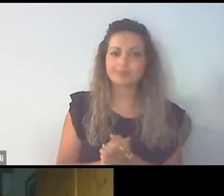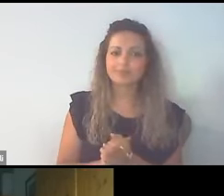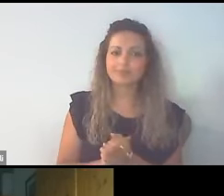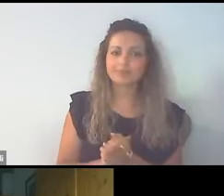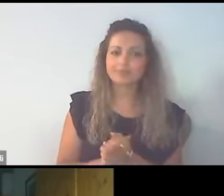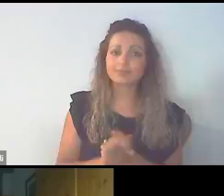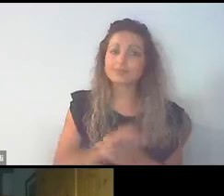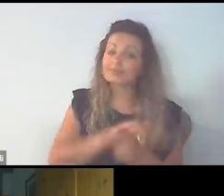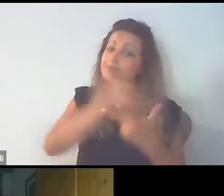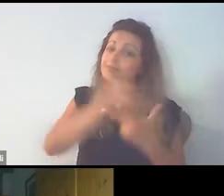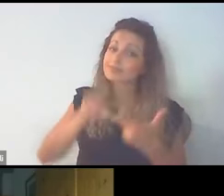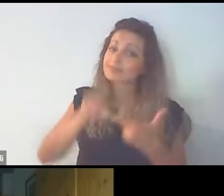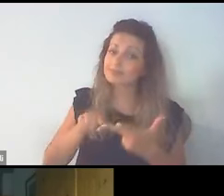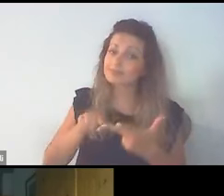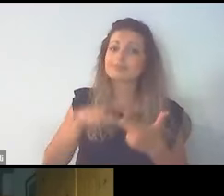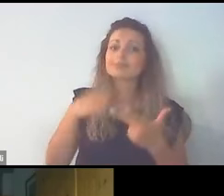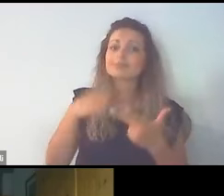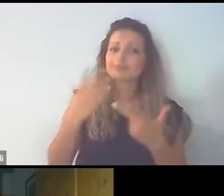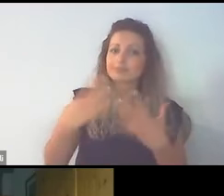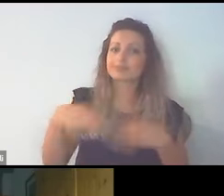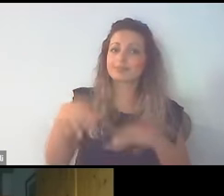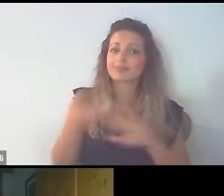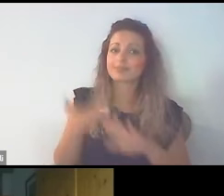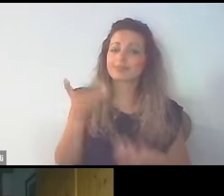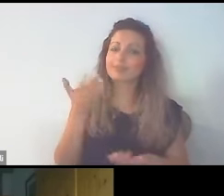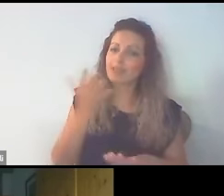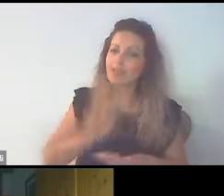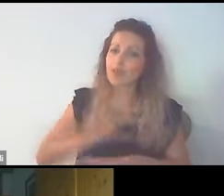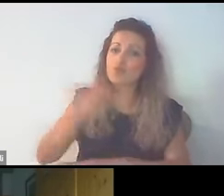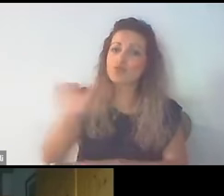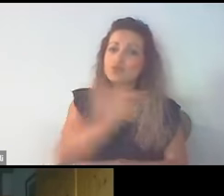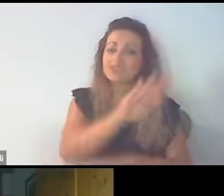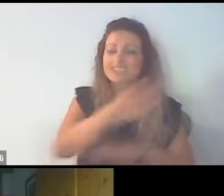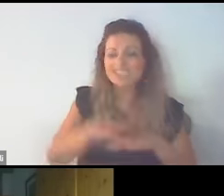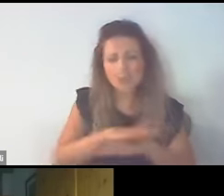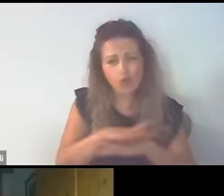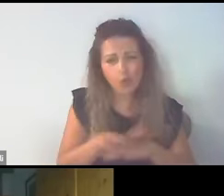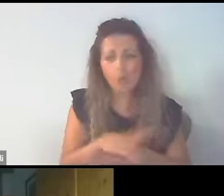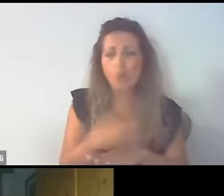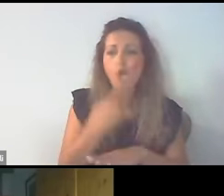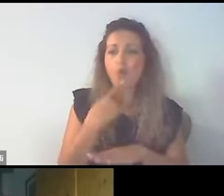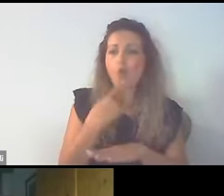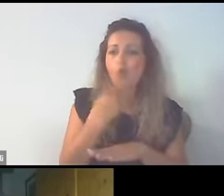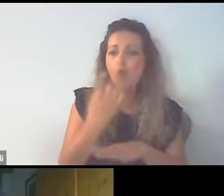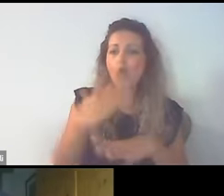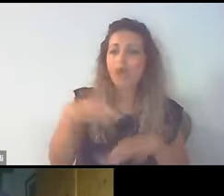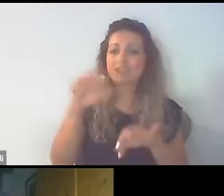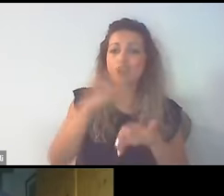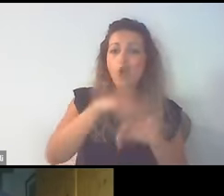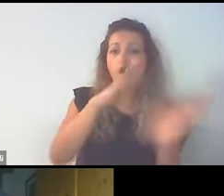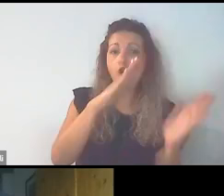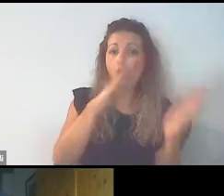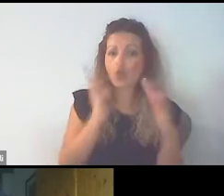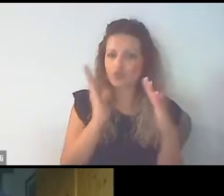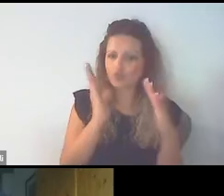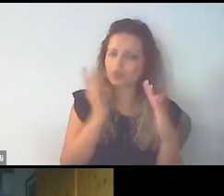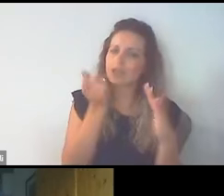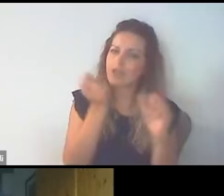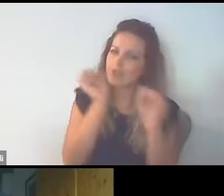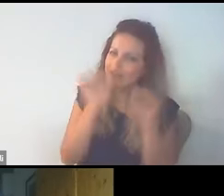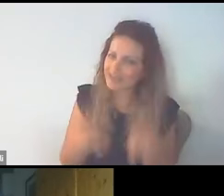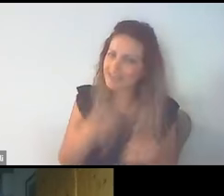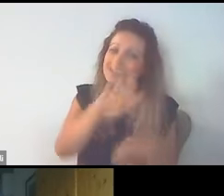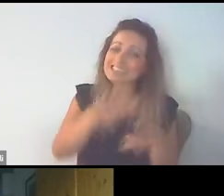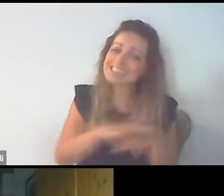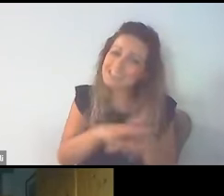θα ήθελα να ζητήσουμε και συγγνώμη γιατί έχουμε υπερβεί λίγο αρκετά το χρόνο, οπότε